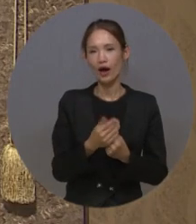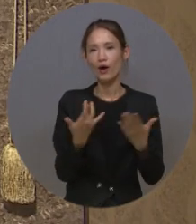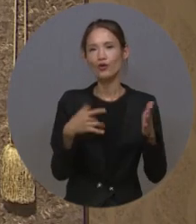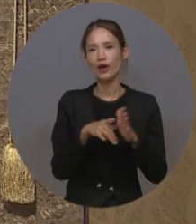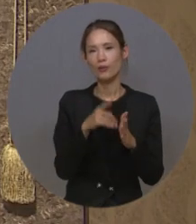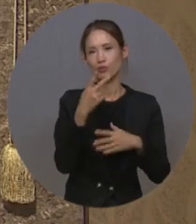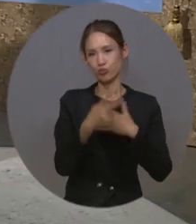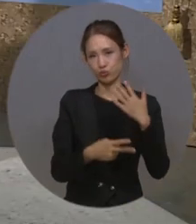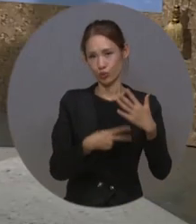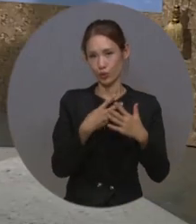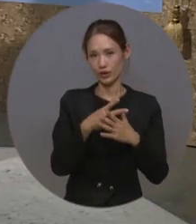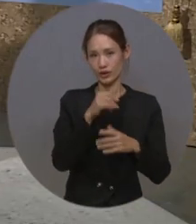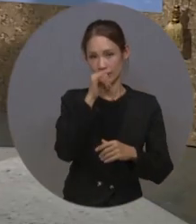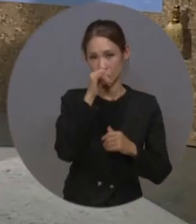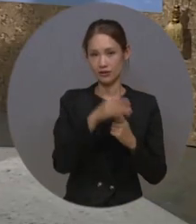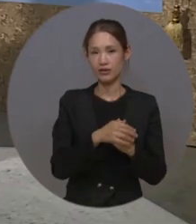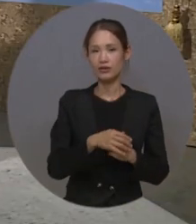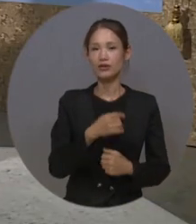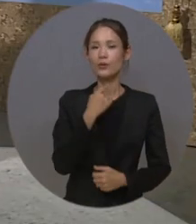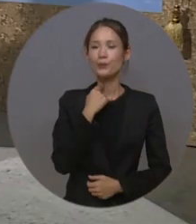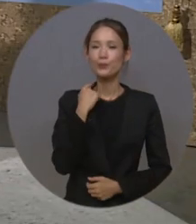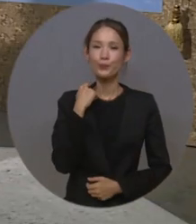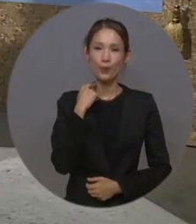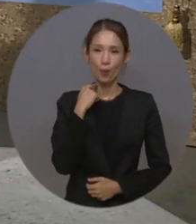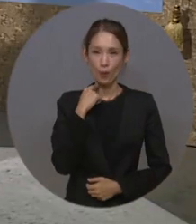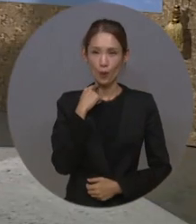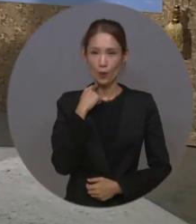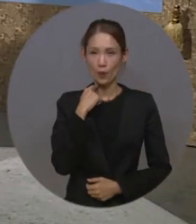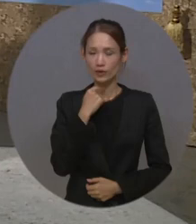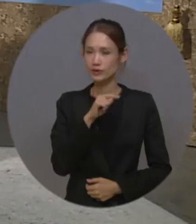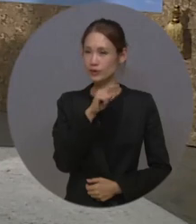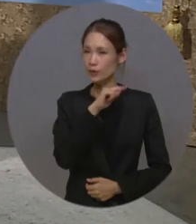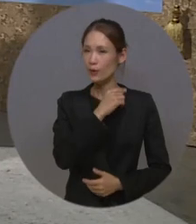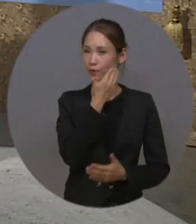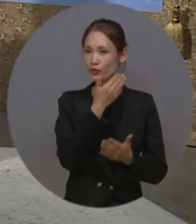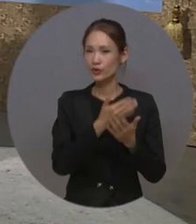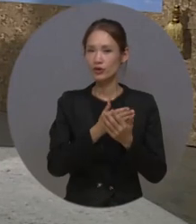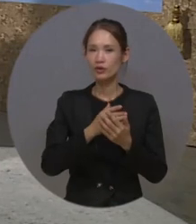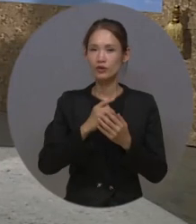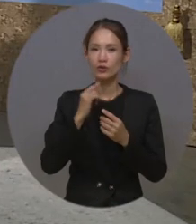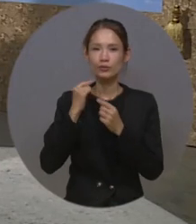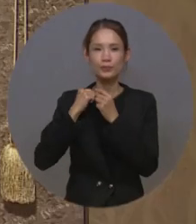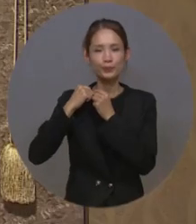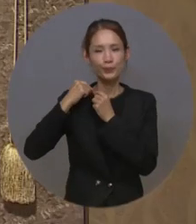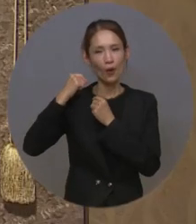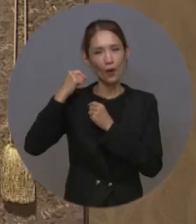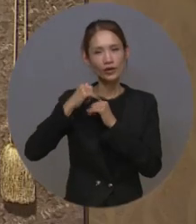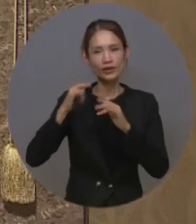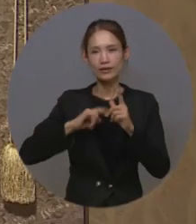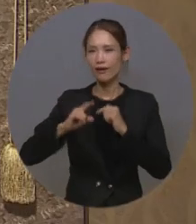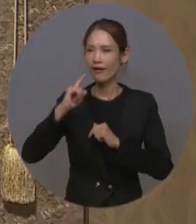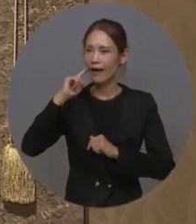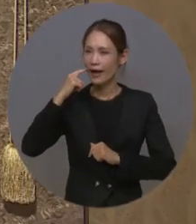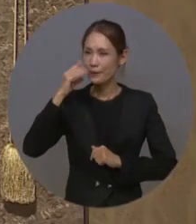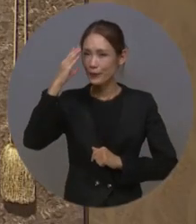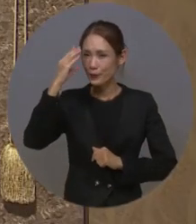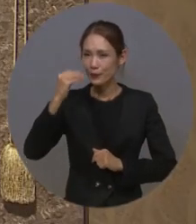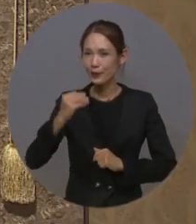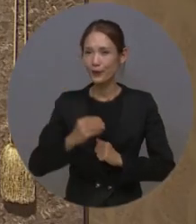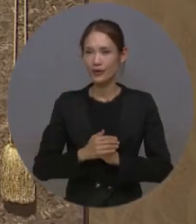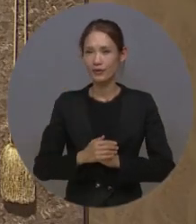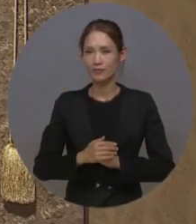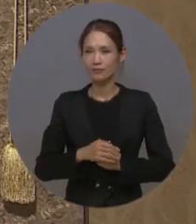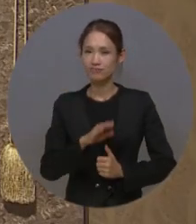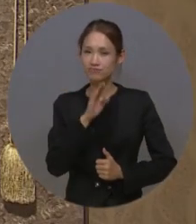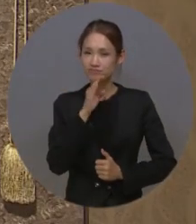예. 목은 되게 중요합니다. 예. 목이 긴 사람이 또 이뻐 보이더라고요. 미모적인 측면에서